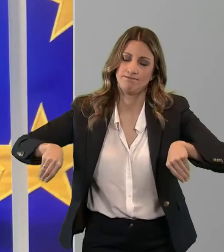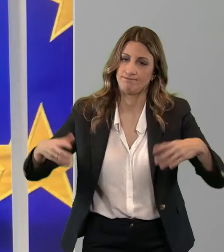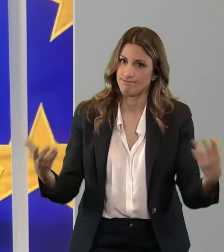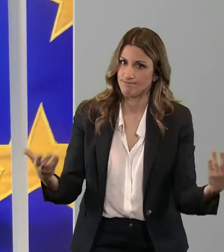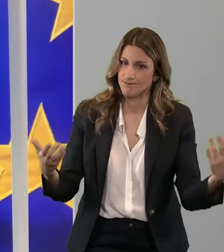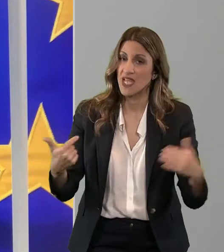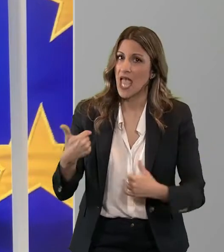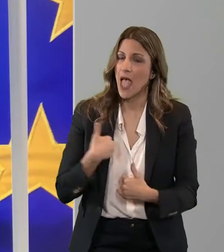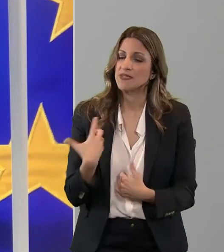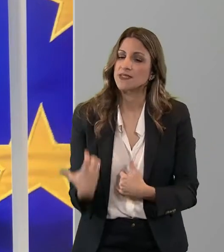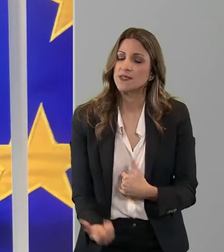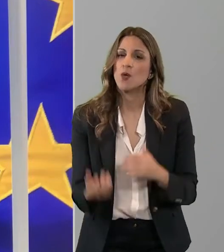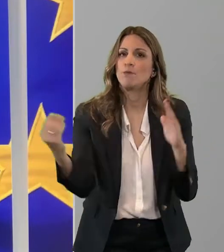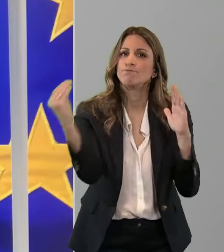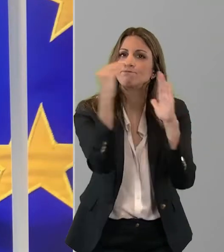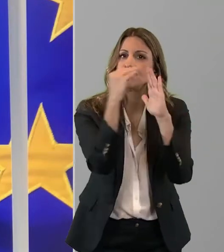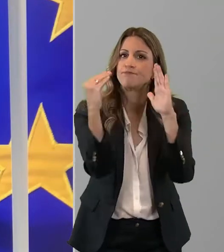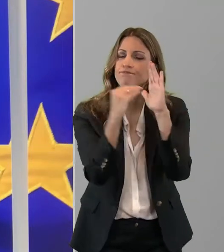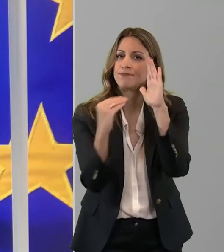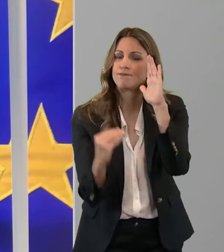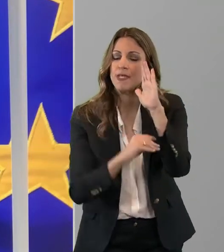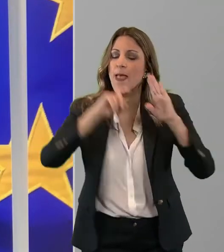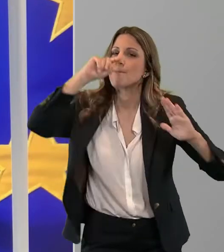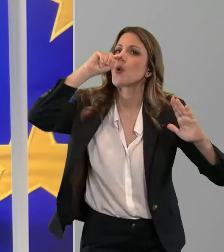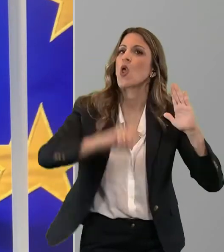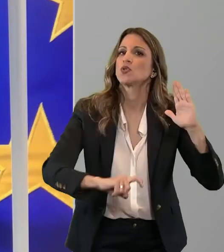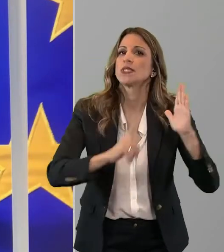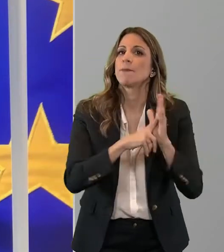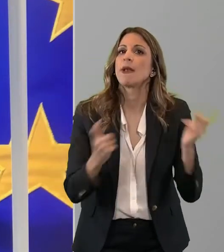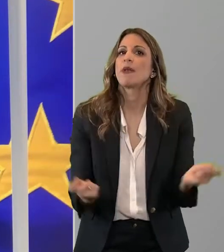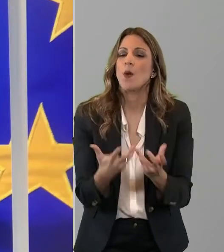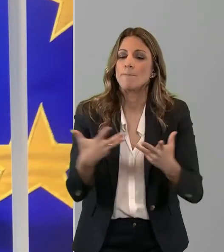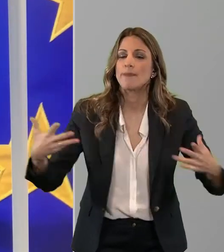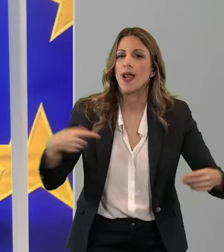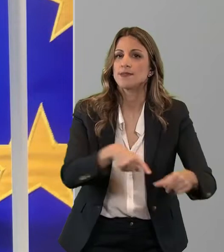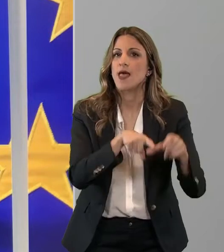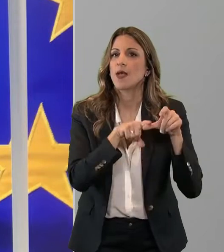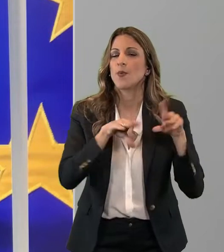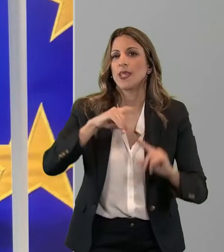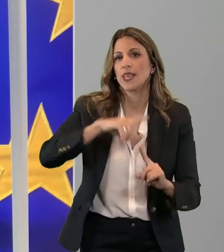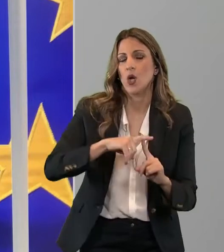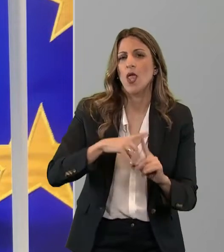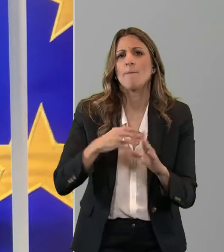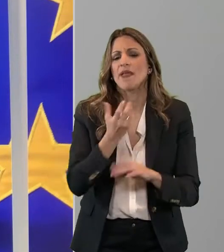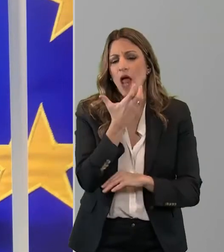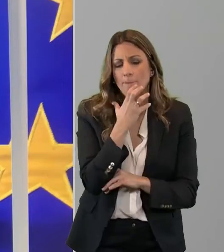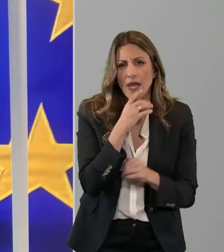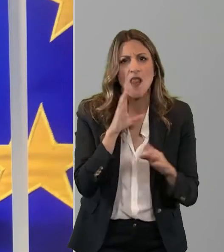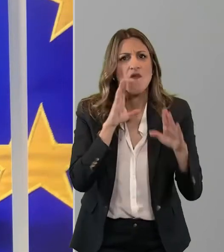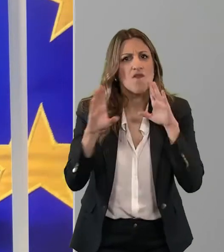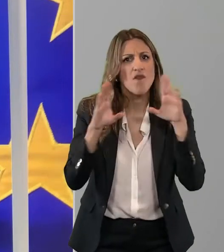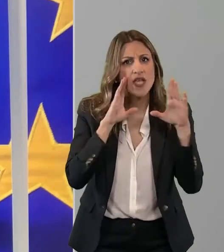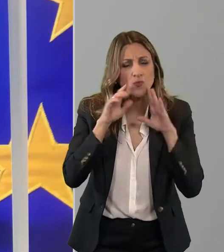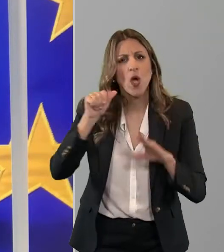καθορίζουμε μια λίστα υποχρεώσεων για τις μεγάλες τεχνολογικές εταιρείες, όπως είναι η Google, η Apple, η Facebook, η